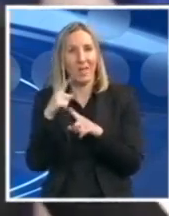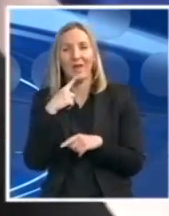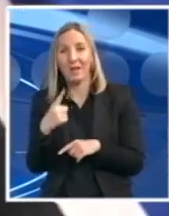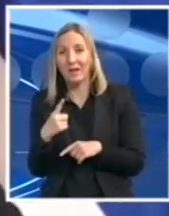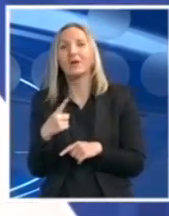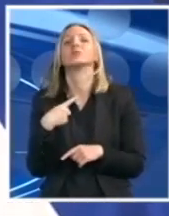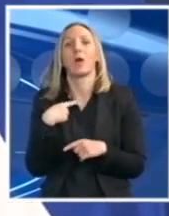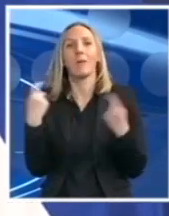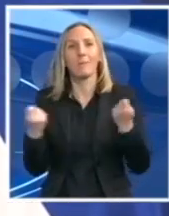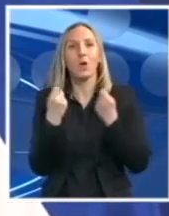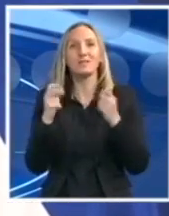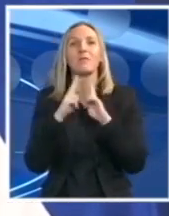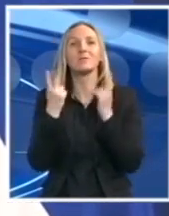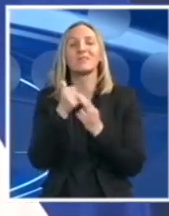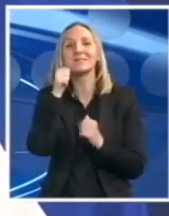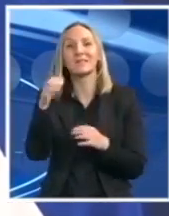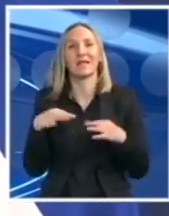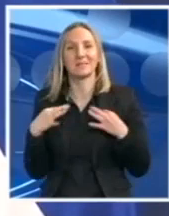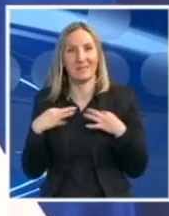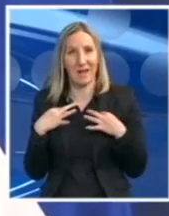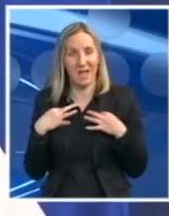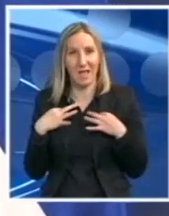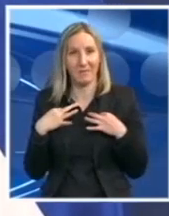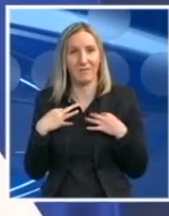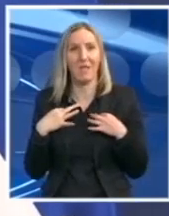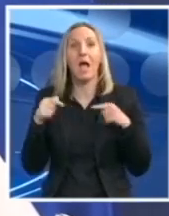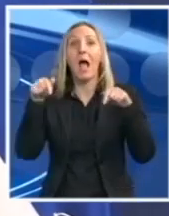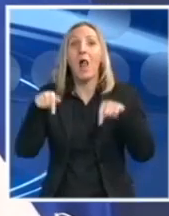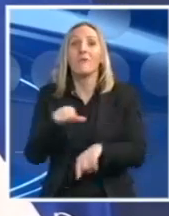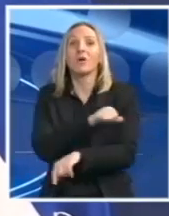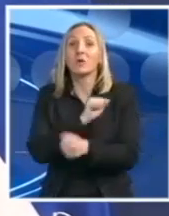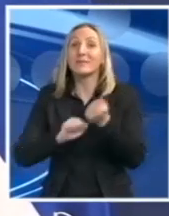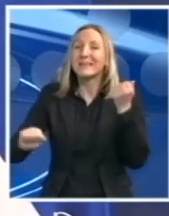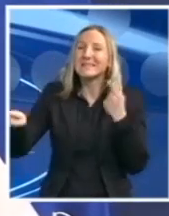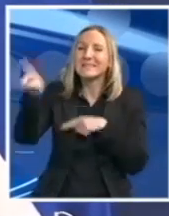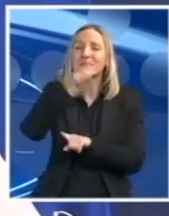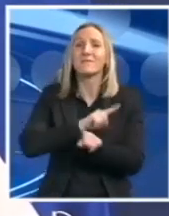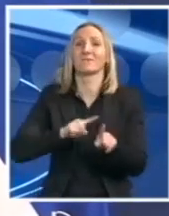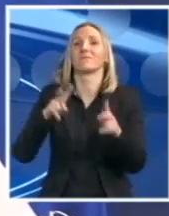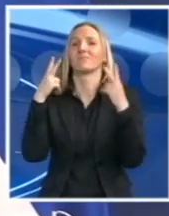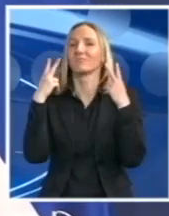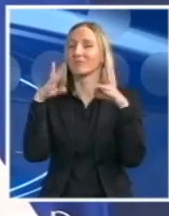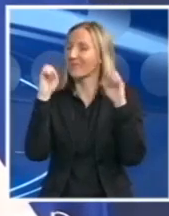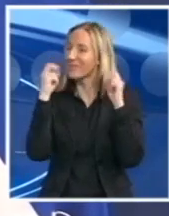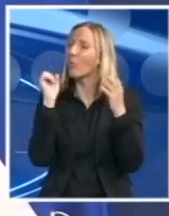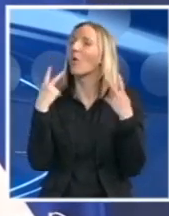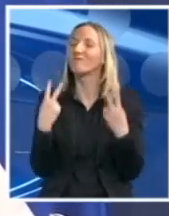nekako ove godine svi još više shvatamo važnost ovog dana